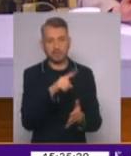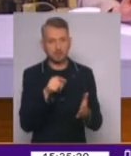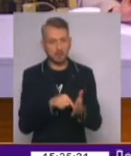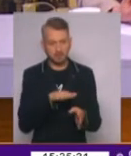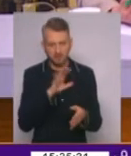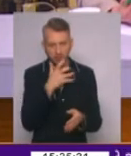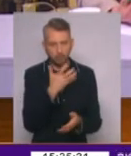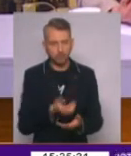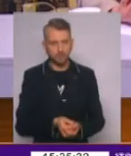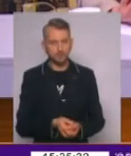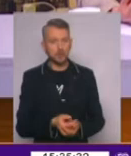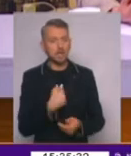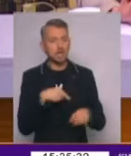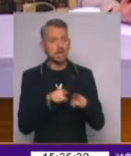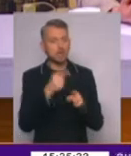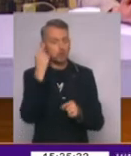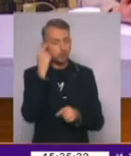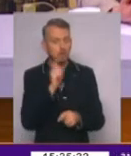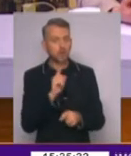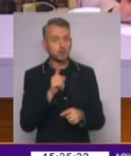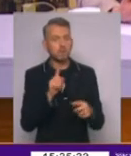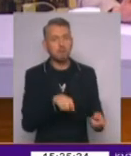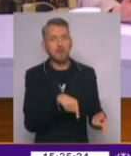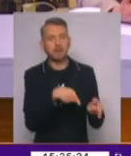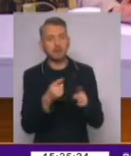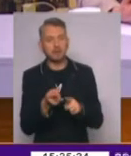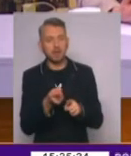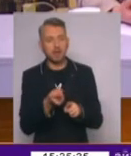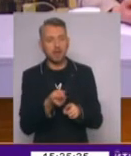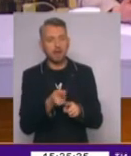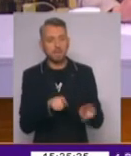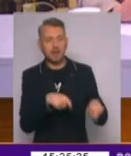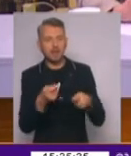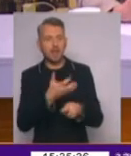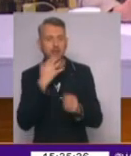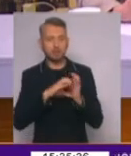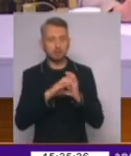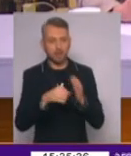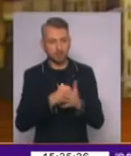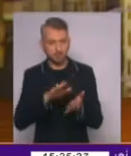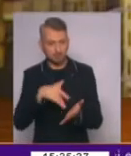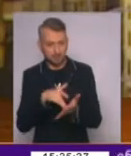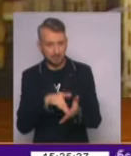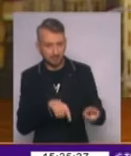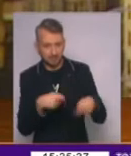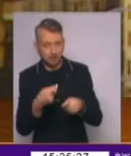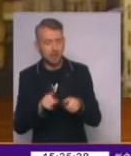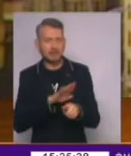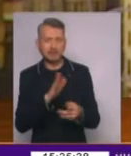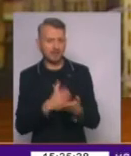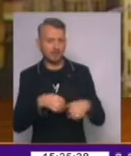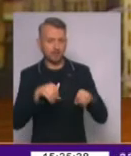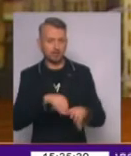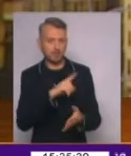кардинально. Так думаю, що перехід просто тепломереж до міста це не є вирішенням